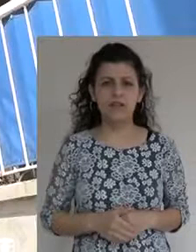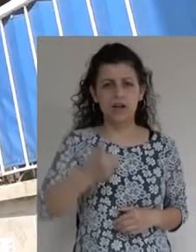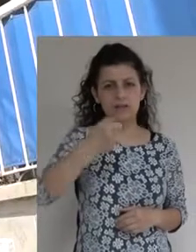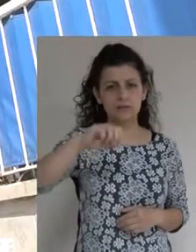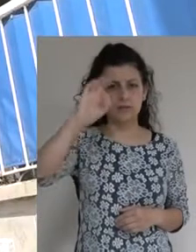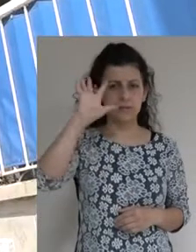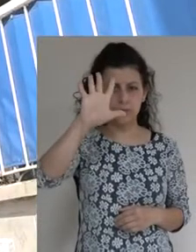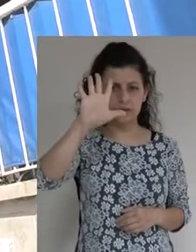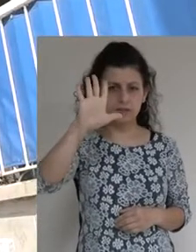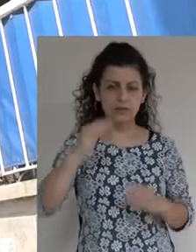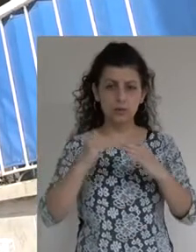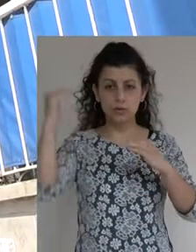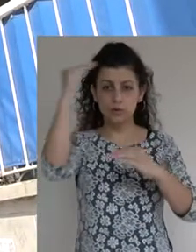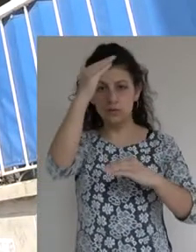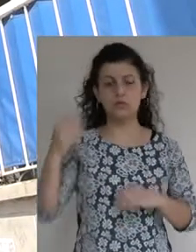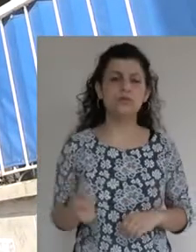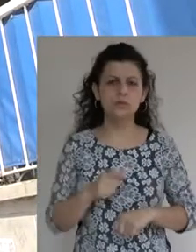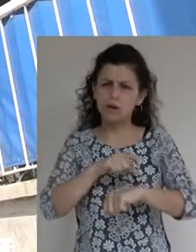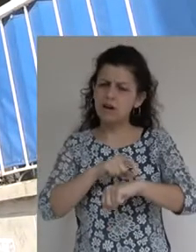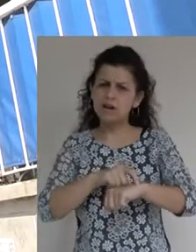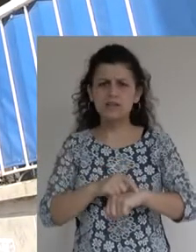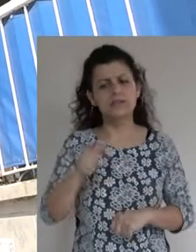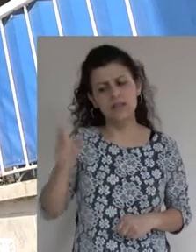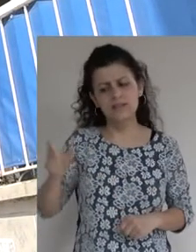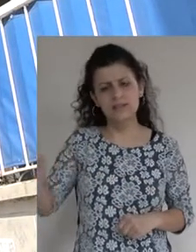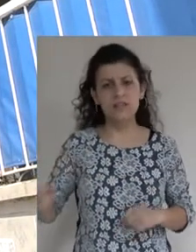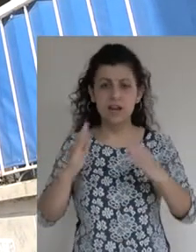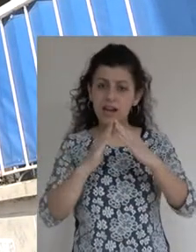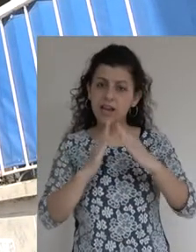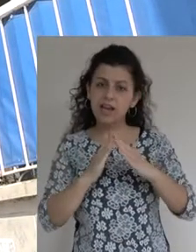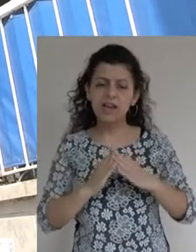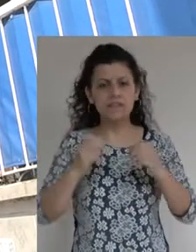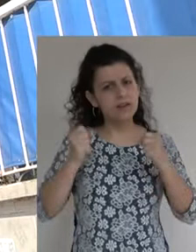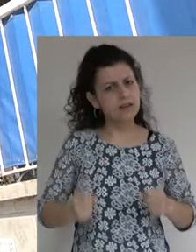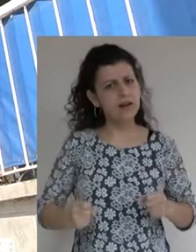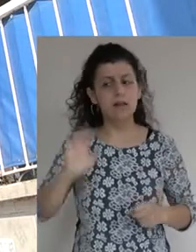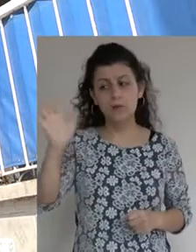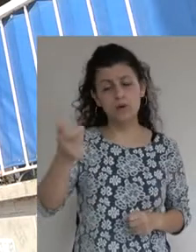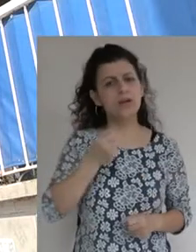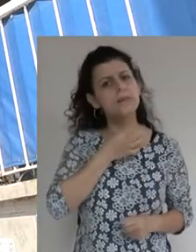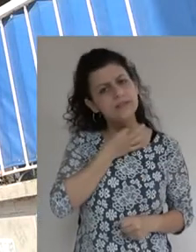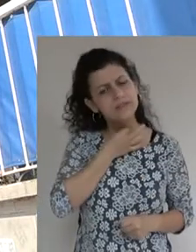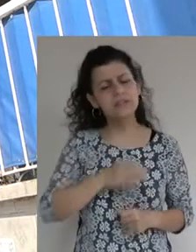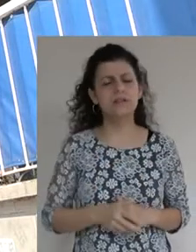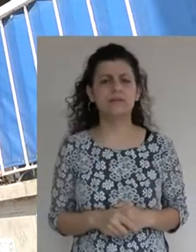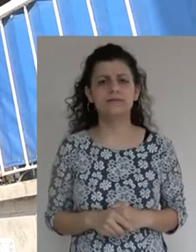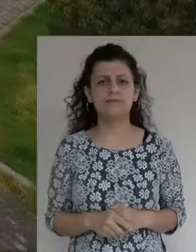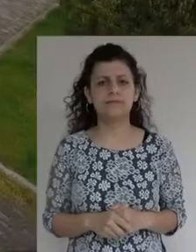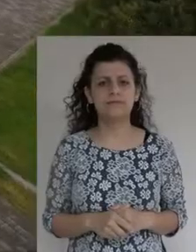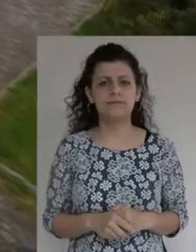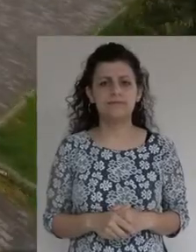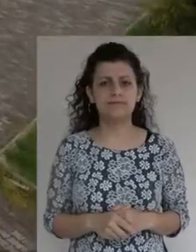65 yaş üstü ve kronik rahatsızlığı bulunan vatandaşlarımızın evde kalmalarını önemli rica ediyoruz.